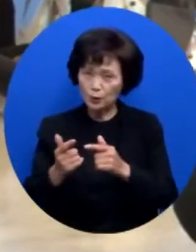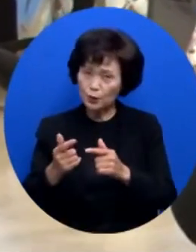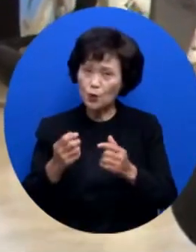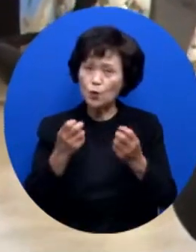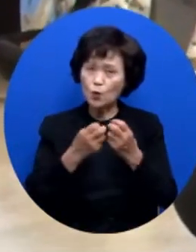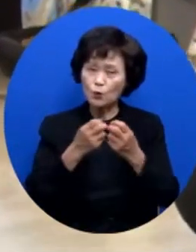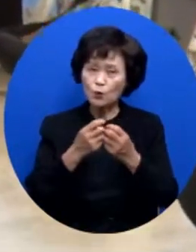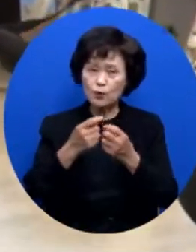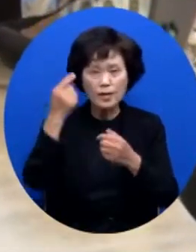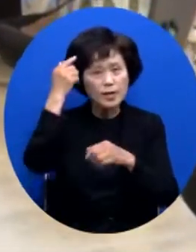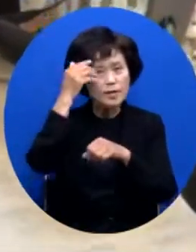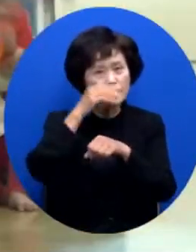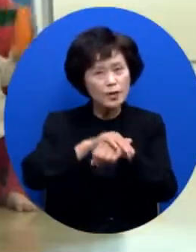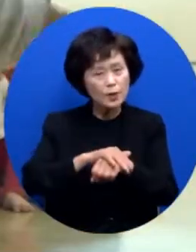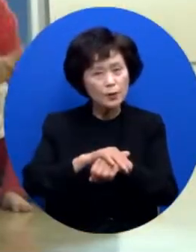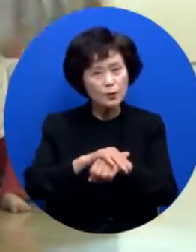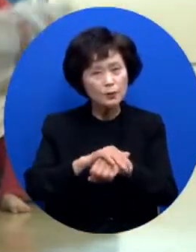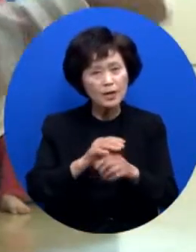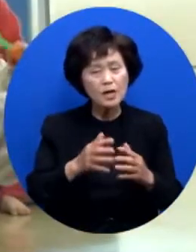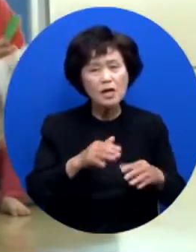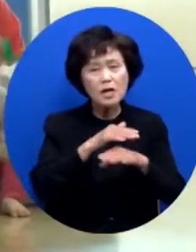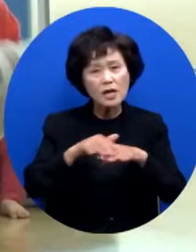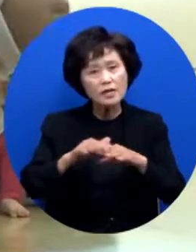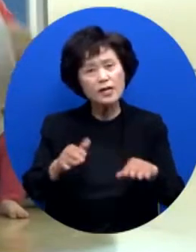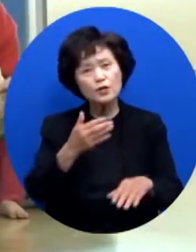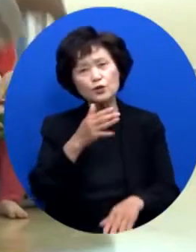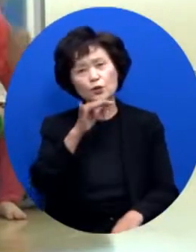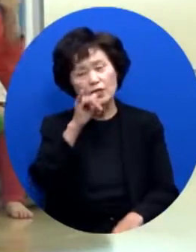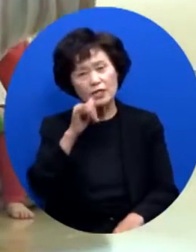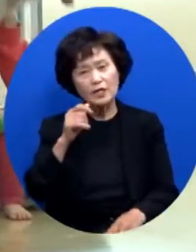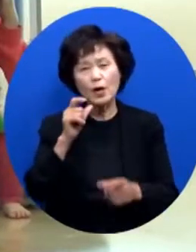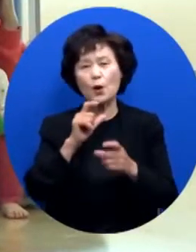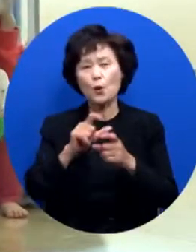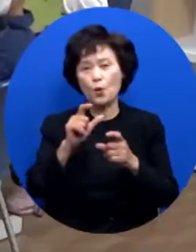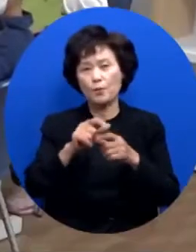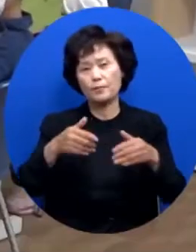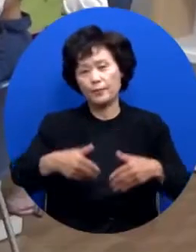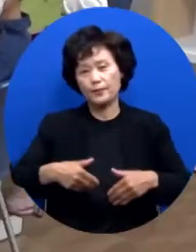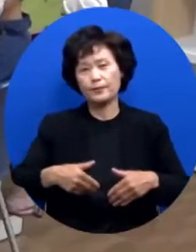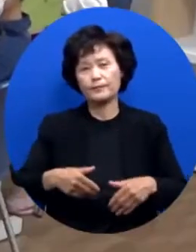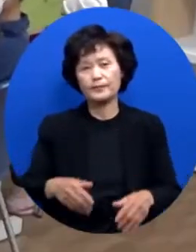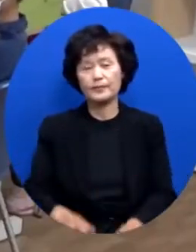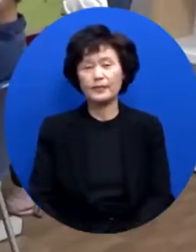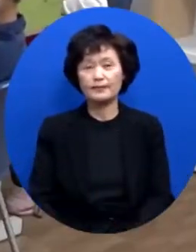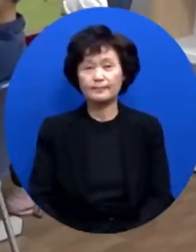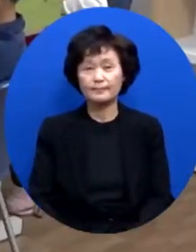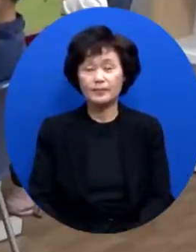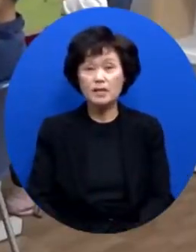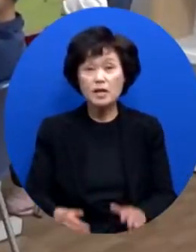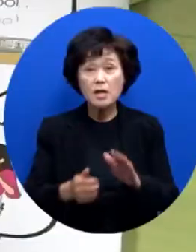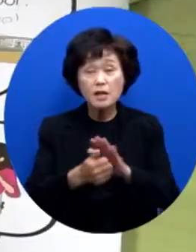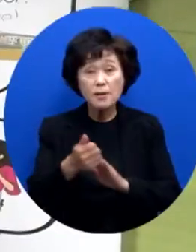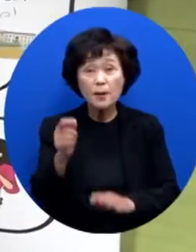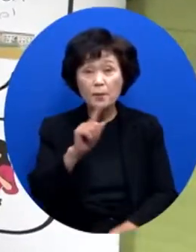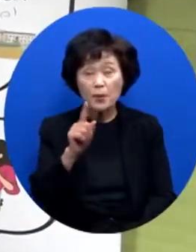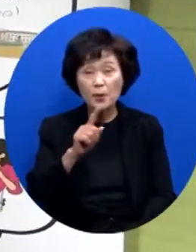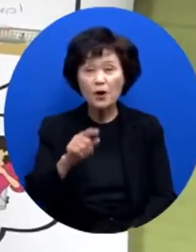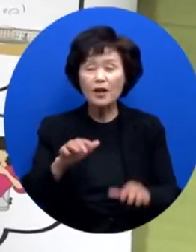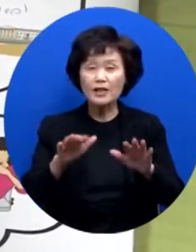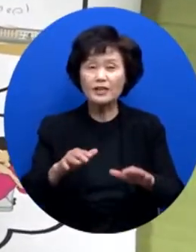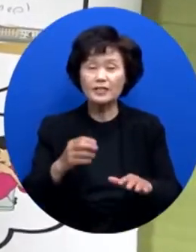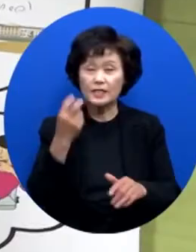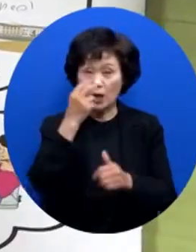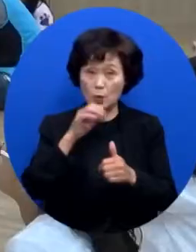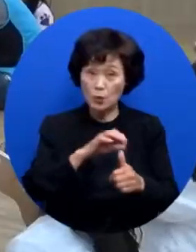지혜롭게 조화시켜 나갈 수 있을지 고민이 필요한 부분으로 지목되고 있습니다. 희망적인 것은 현재